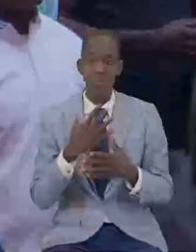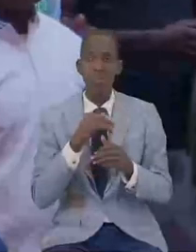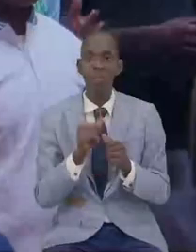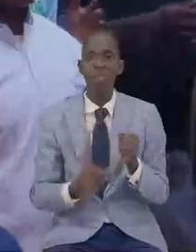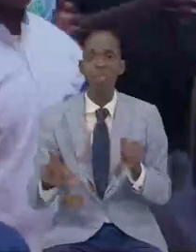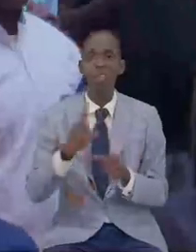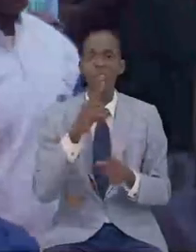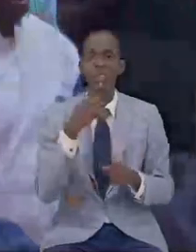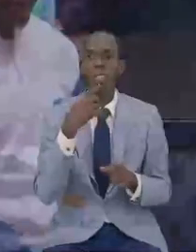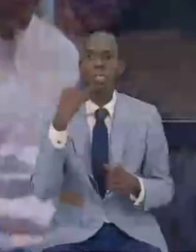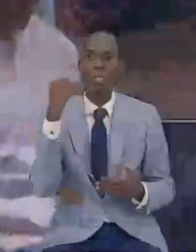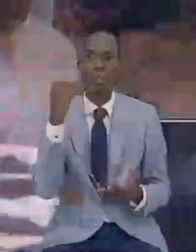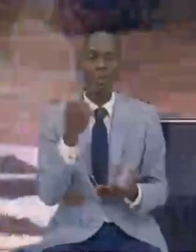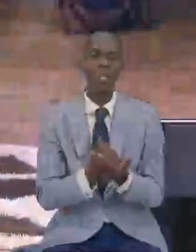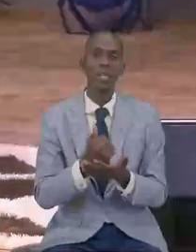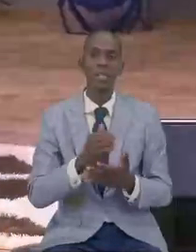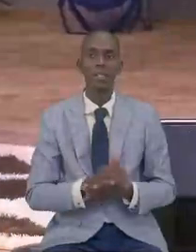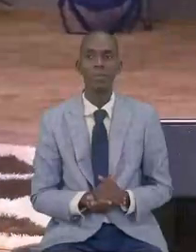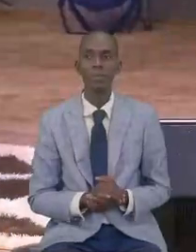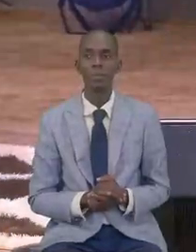et que tout le monde dise